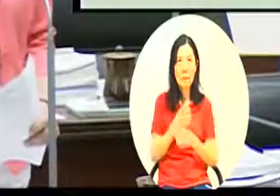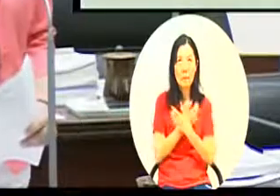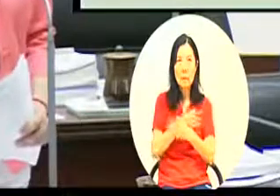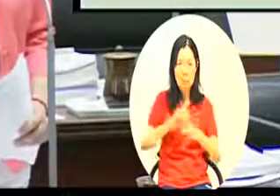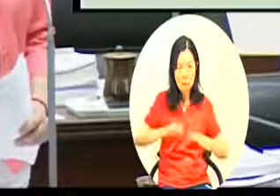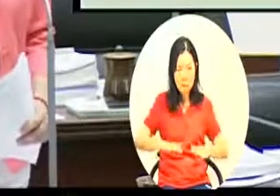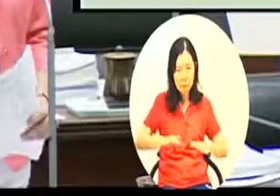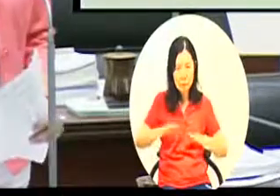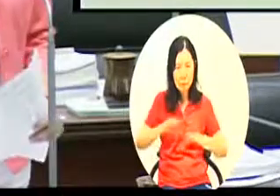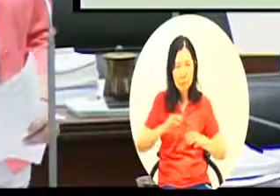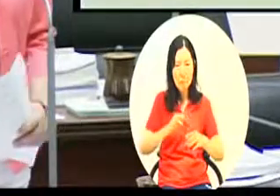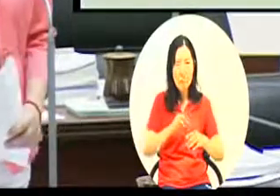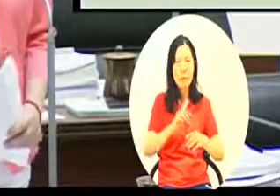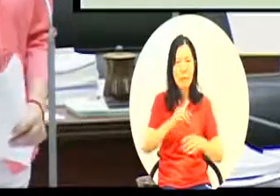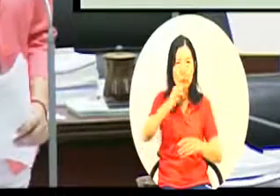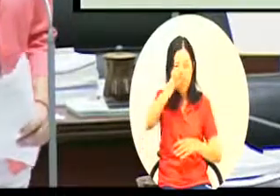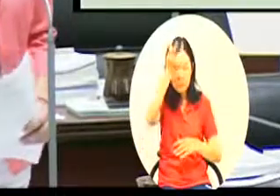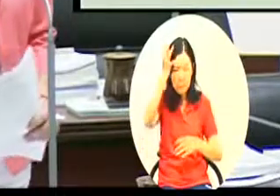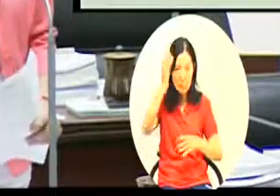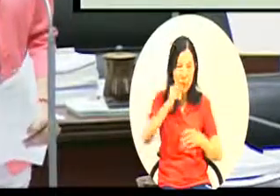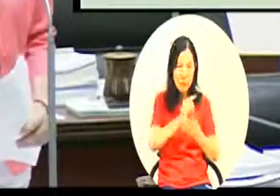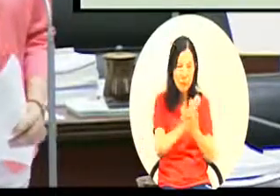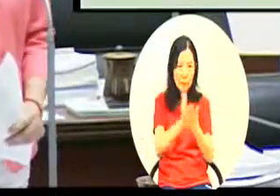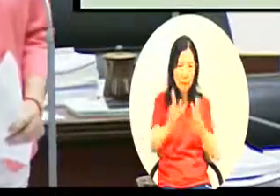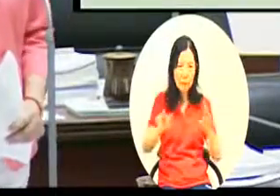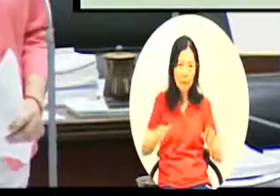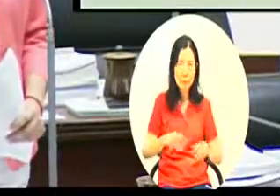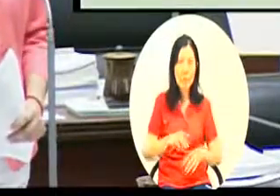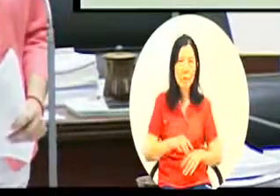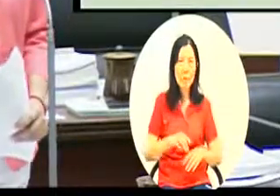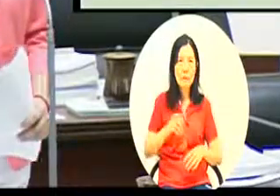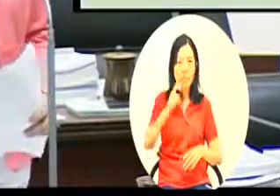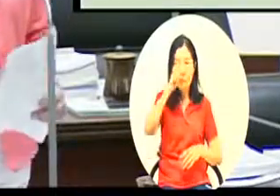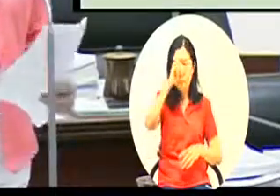各年龄层，我共同的期待都是林门的捷运